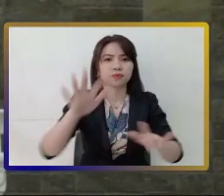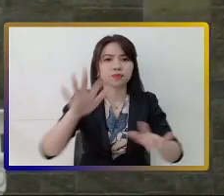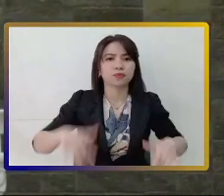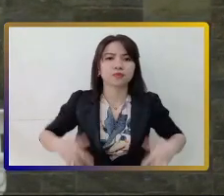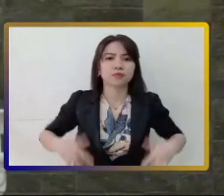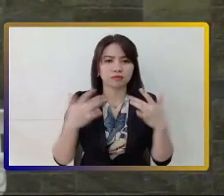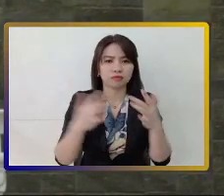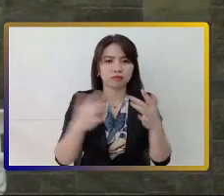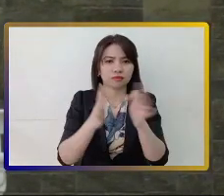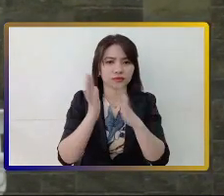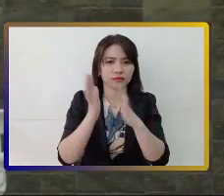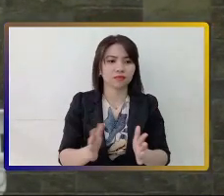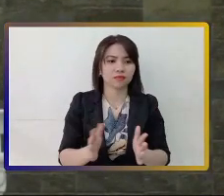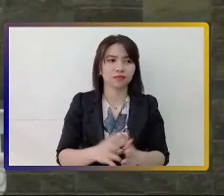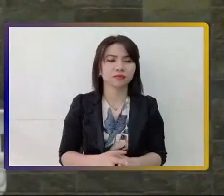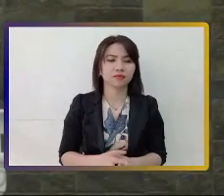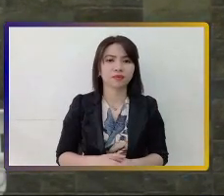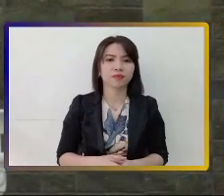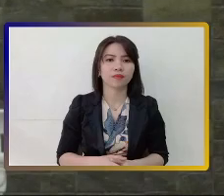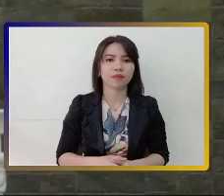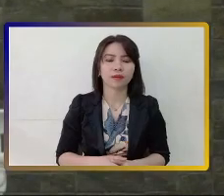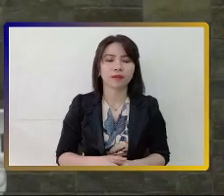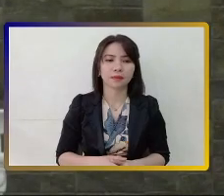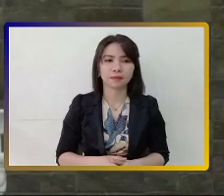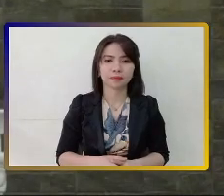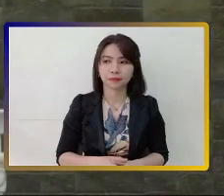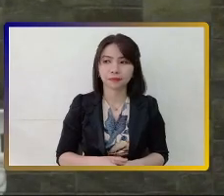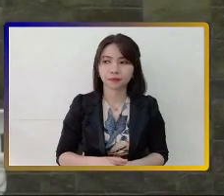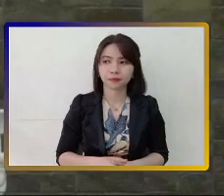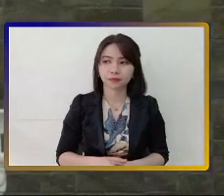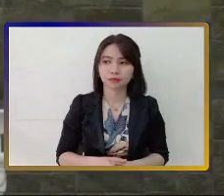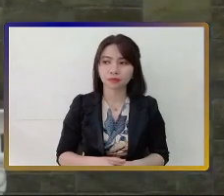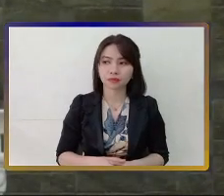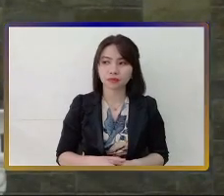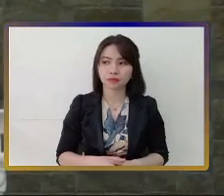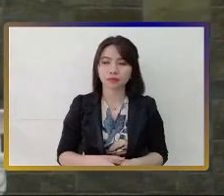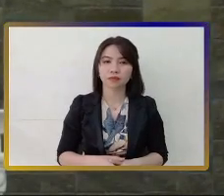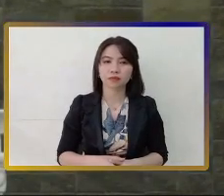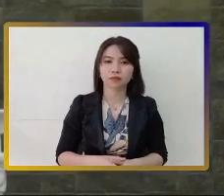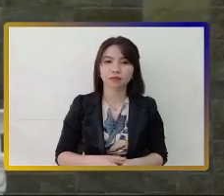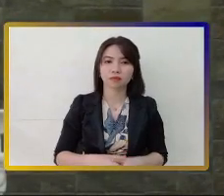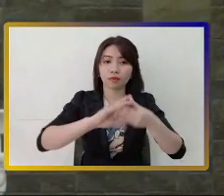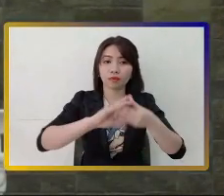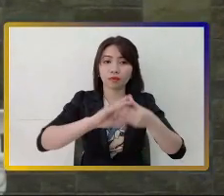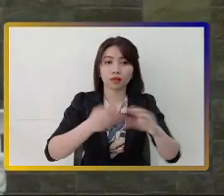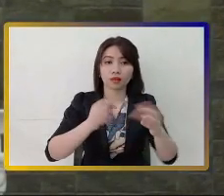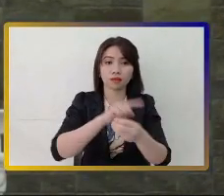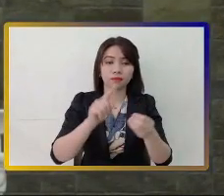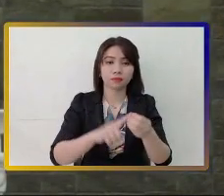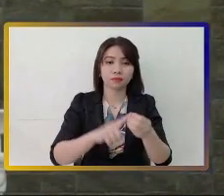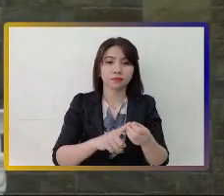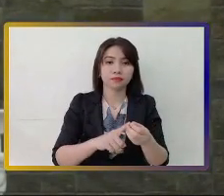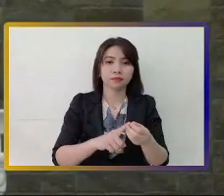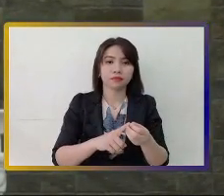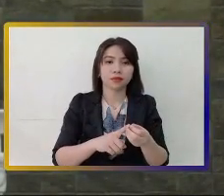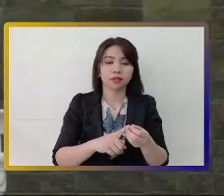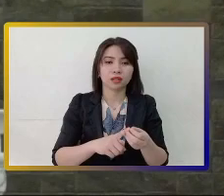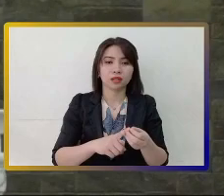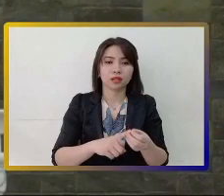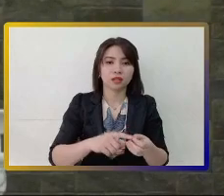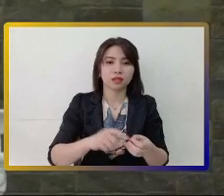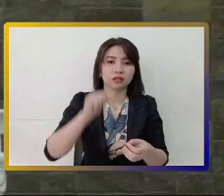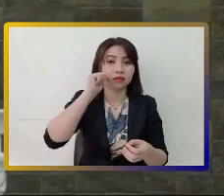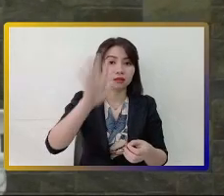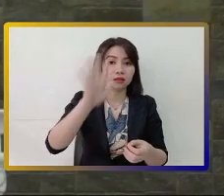Bible. Ito pong sinasabi rito, mga kapatid, ay merong isang babae. At una sa lahat, ang Panginoon